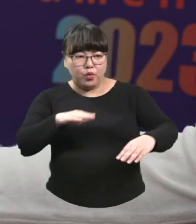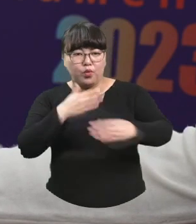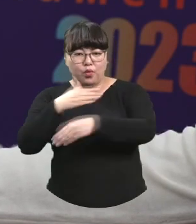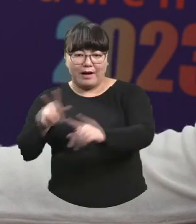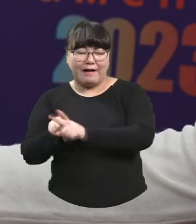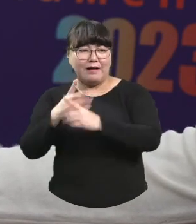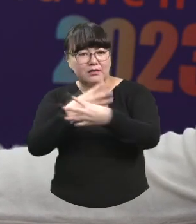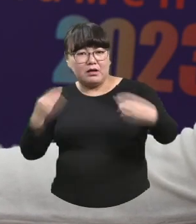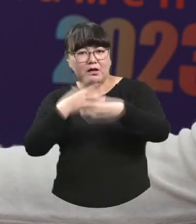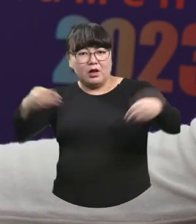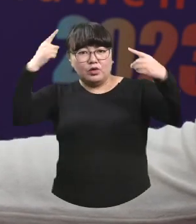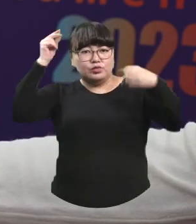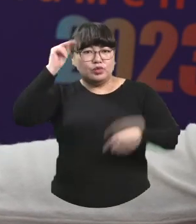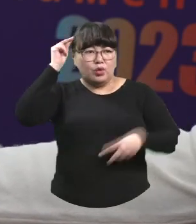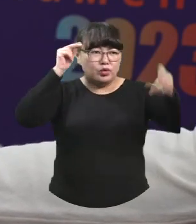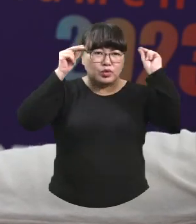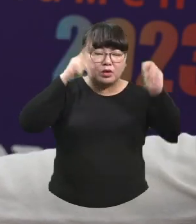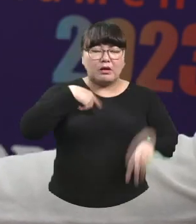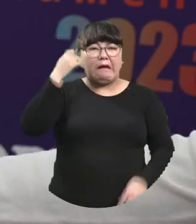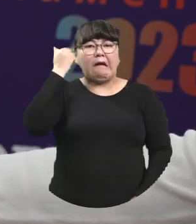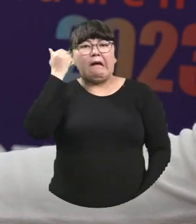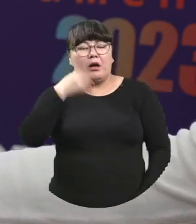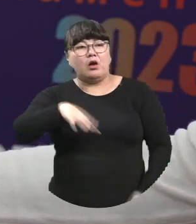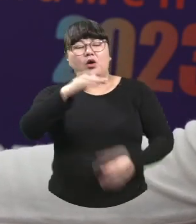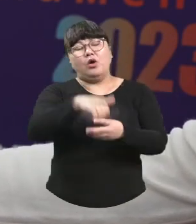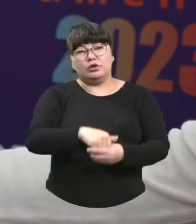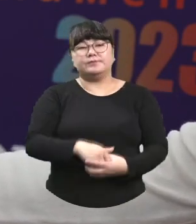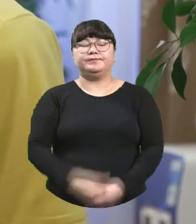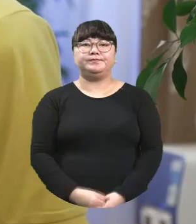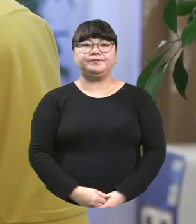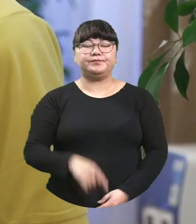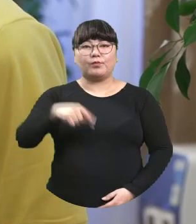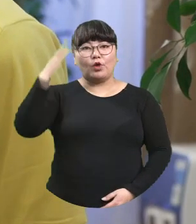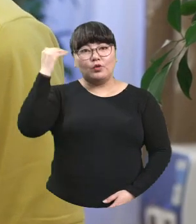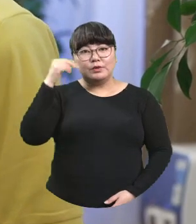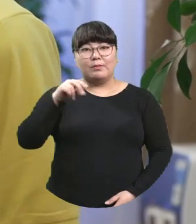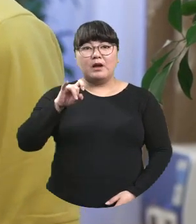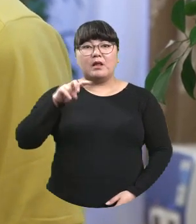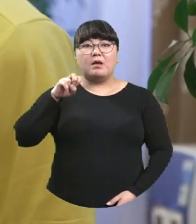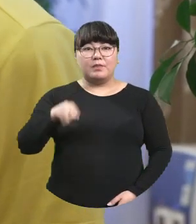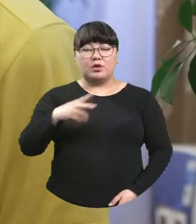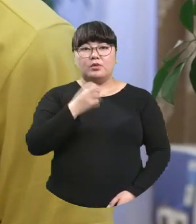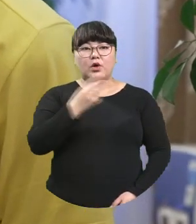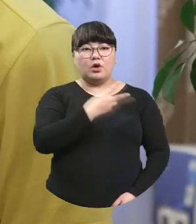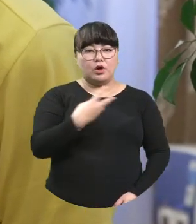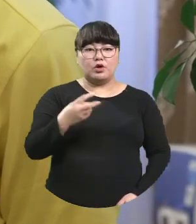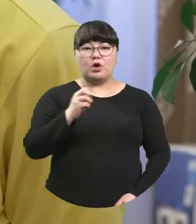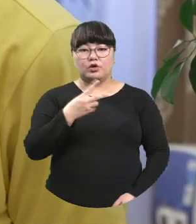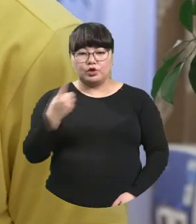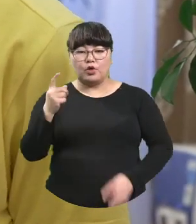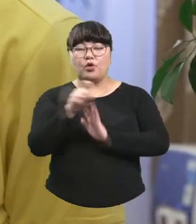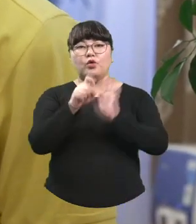суралцсан гэдэг маш гайхалтай зүйл. Тэгээд энийг мэдтэй болохоор ингээд оролцоор шийдсэн. Тэгэхээр Өсвөрийн парламент 2022-2021